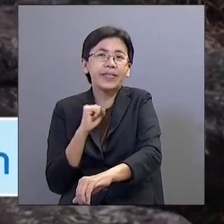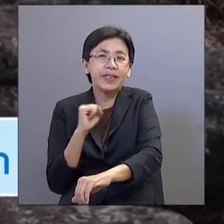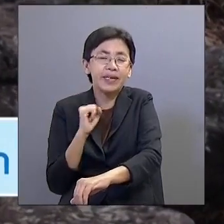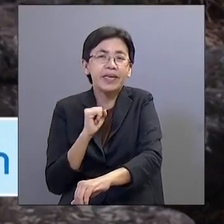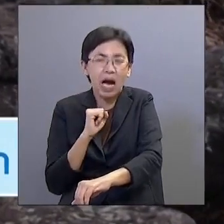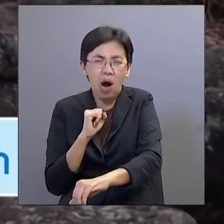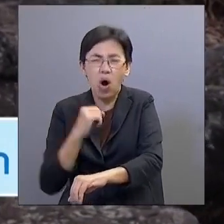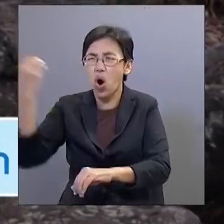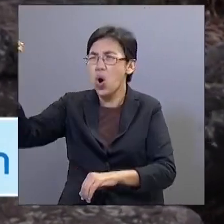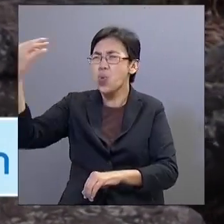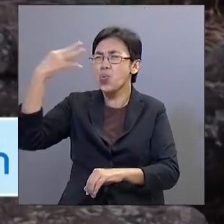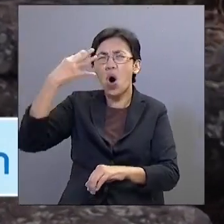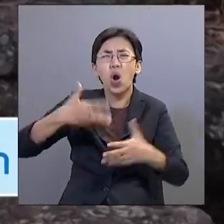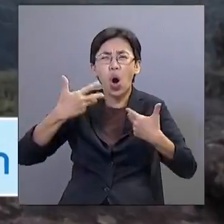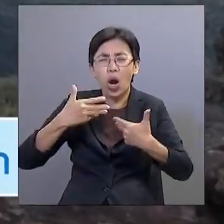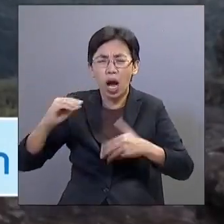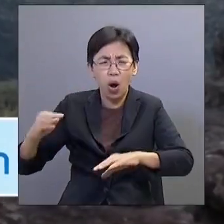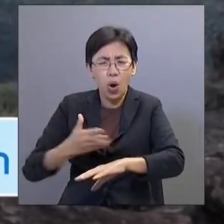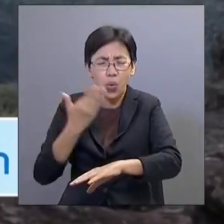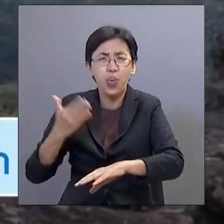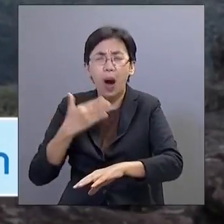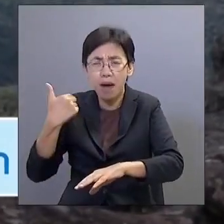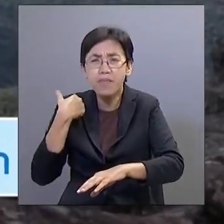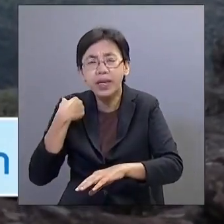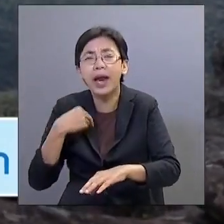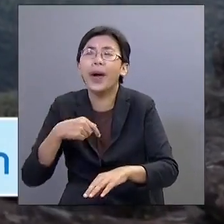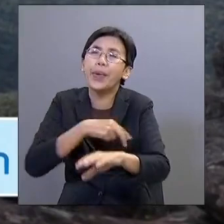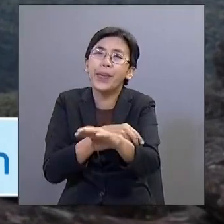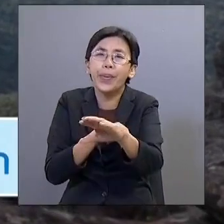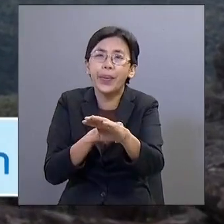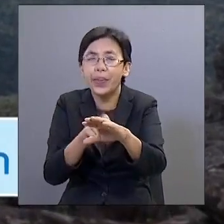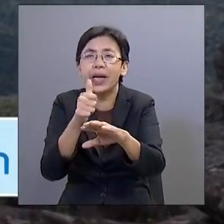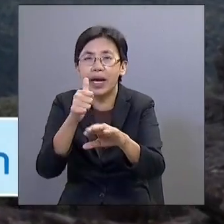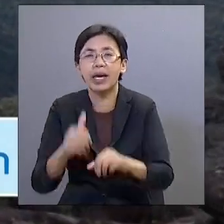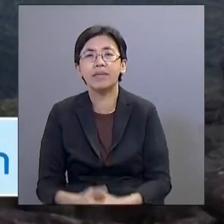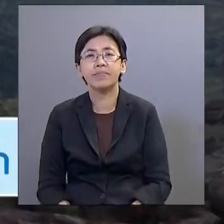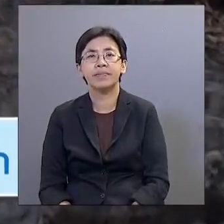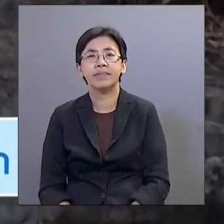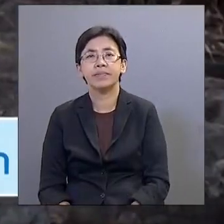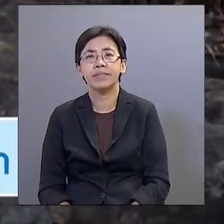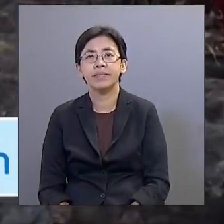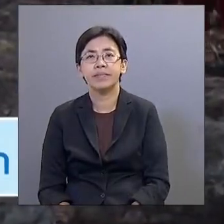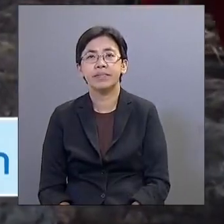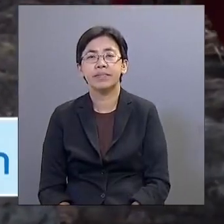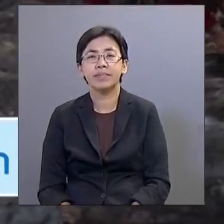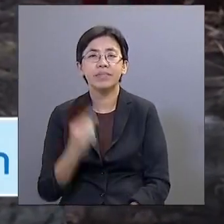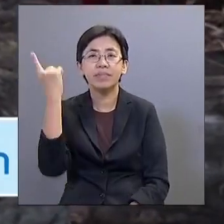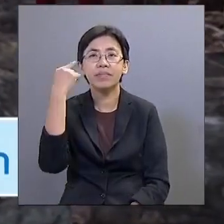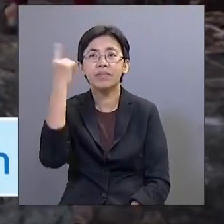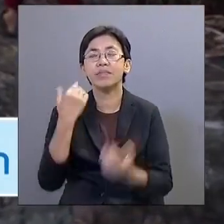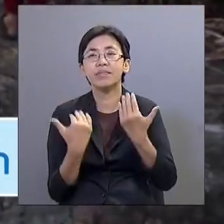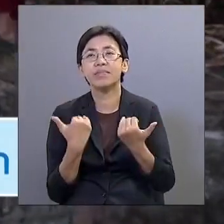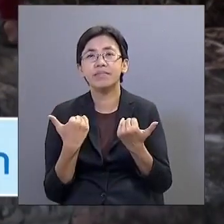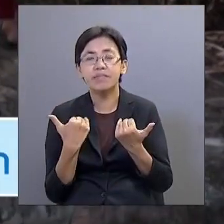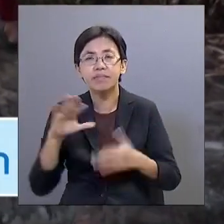าเนาะดีกว่าร้อนแล้วไม่มีลมเย็นเลยเนาะเดินได้ถ้าเย็นแบบนี้เดินได ้ ผมเดินไหวนะครับแต่อย่างที่บอกไว้ครับการไปเที่ยวครั้งนี้เนี่ย